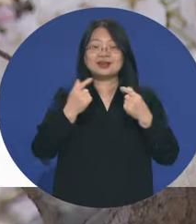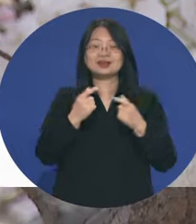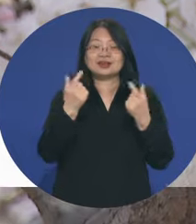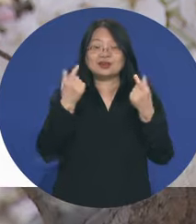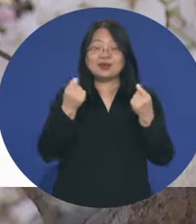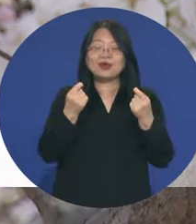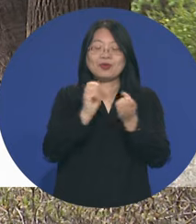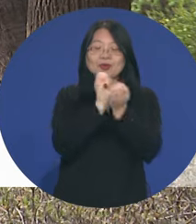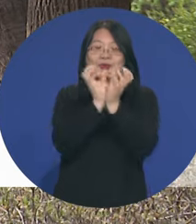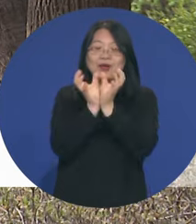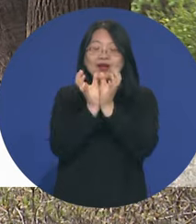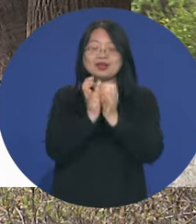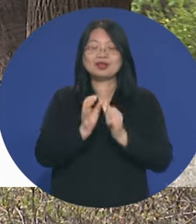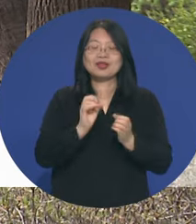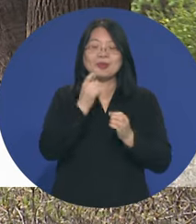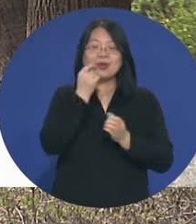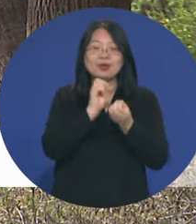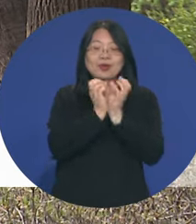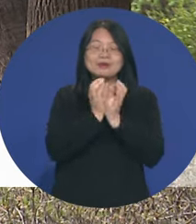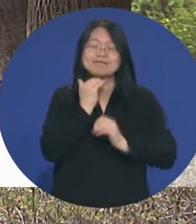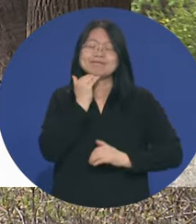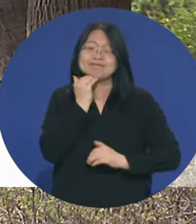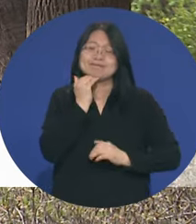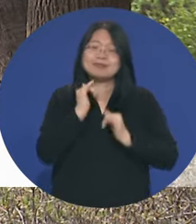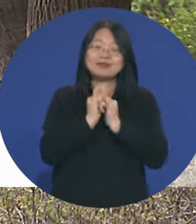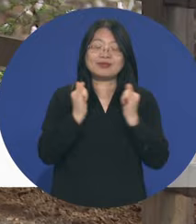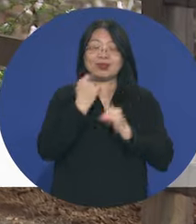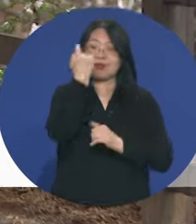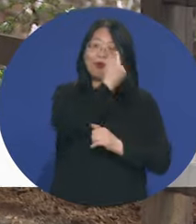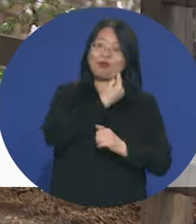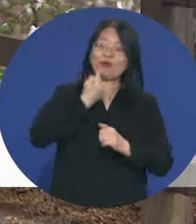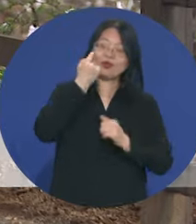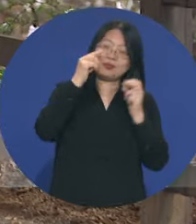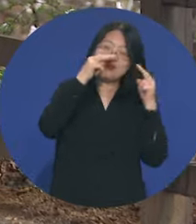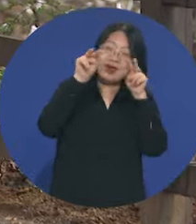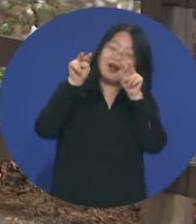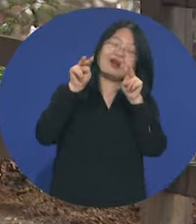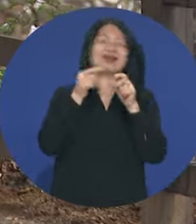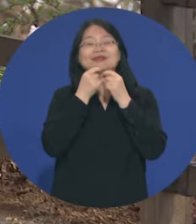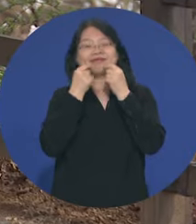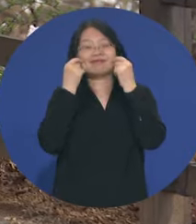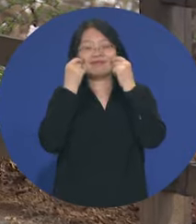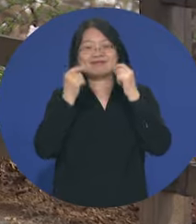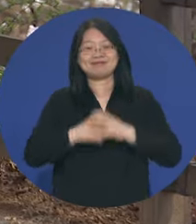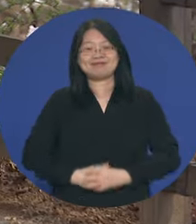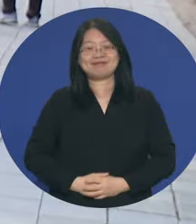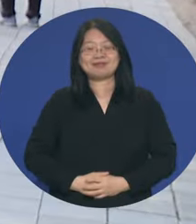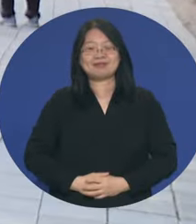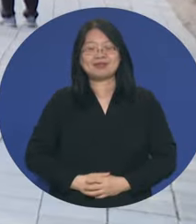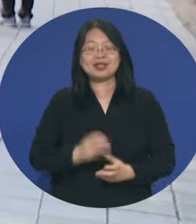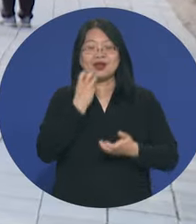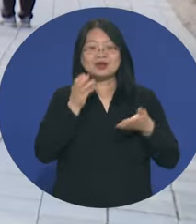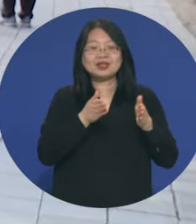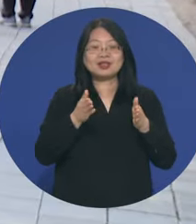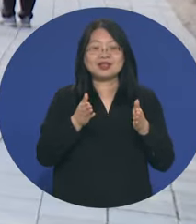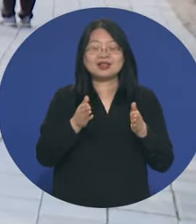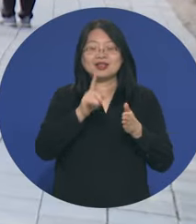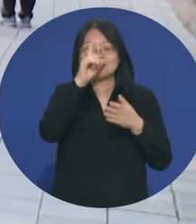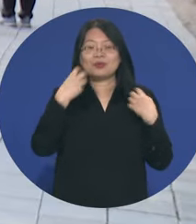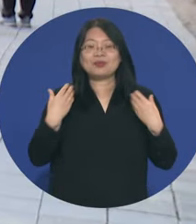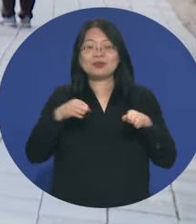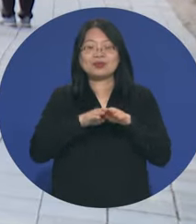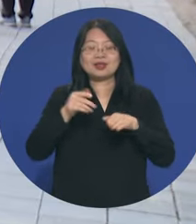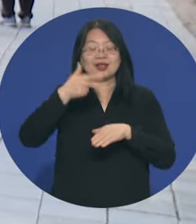터뜨렸습니다. 오매불망 벚꽃 피기를 기다렸던 사람들 얼굴엔 웃음꽃이 피었습니다. 경기도청